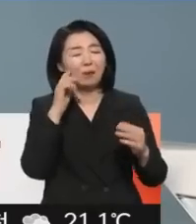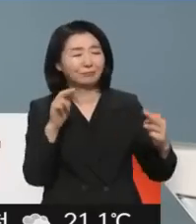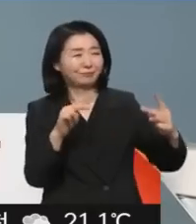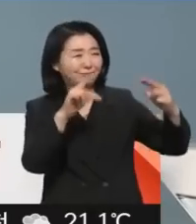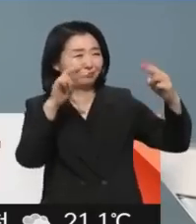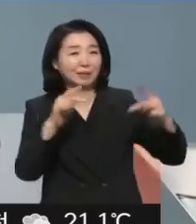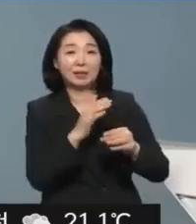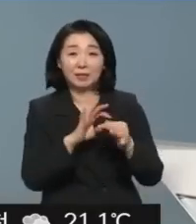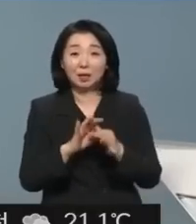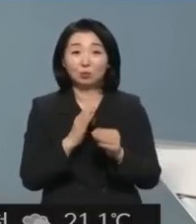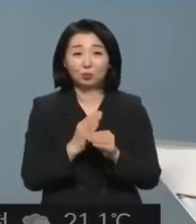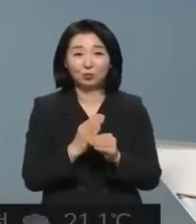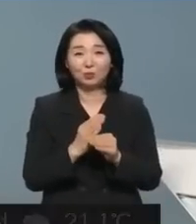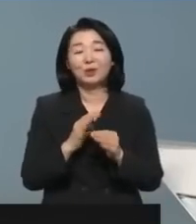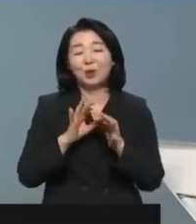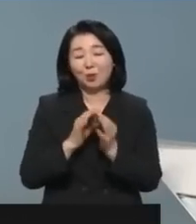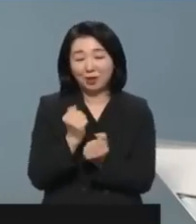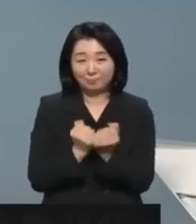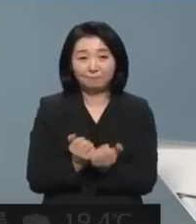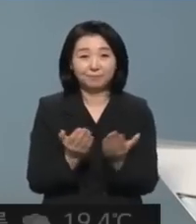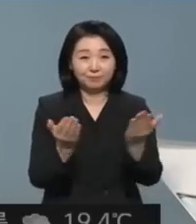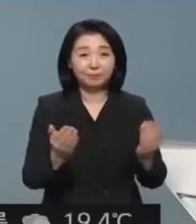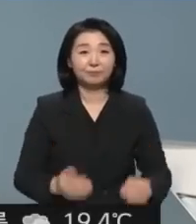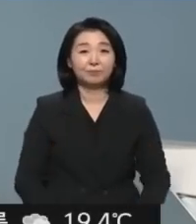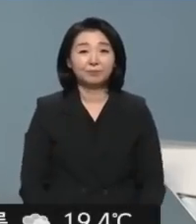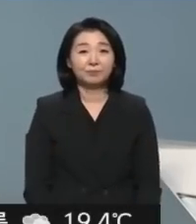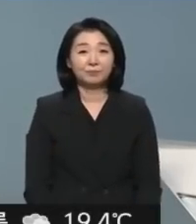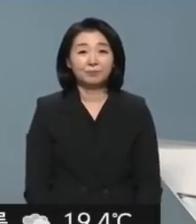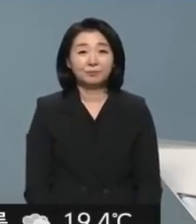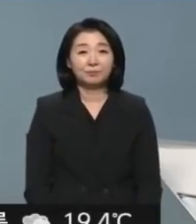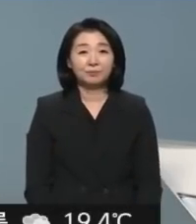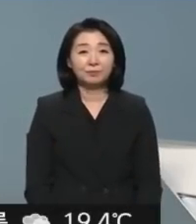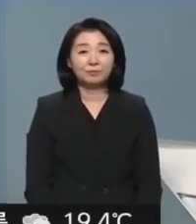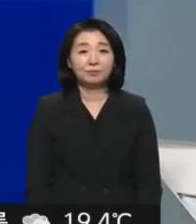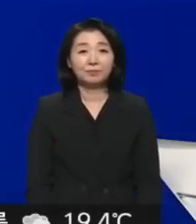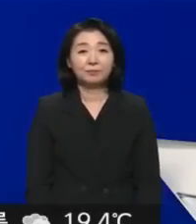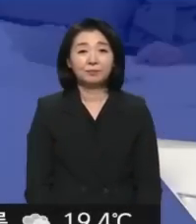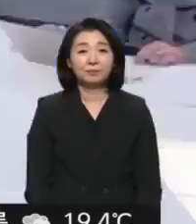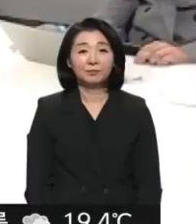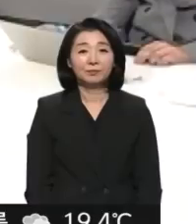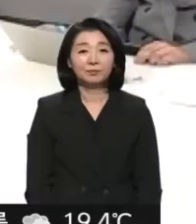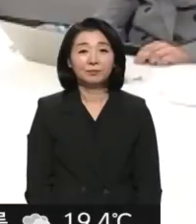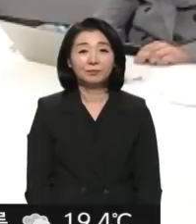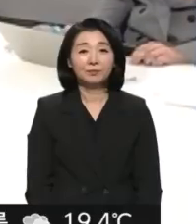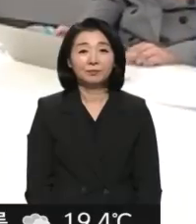오늘도 계속되고 있습니다. 관련 내용을 유정아 상황실장이 정리했습니다.